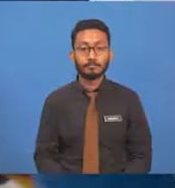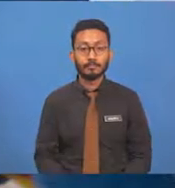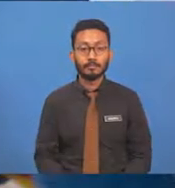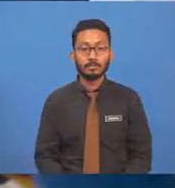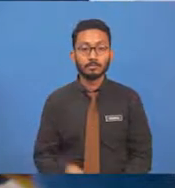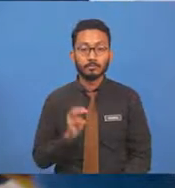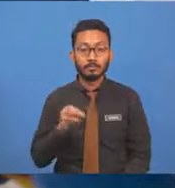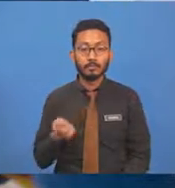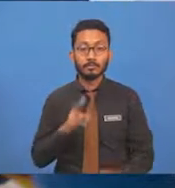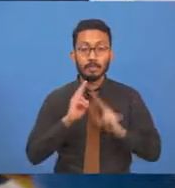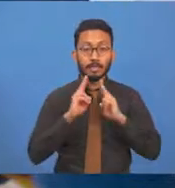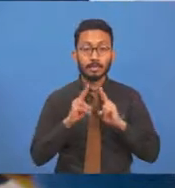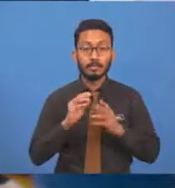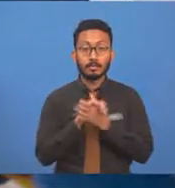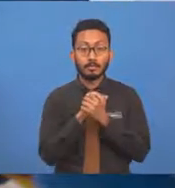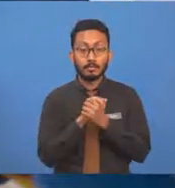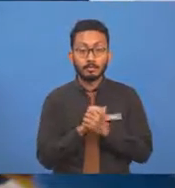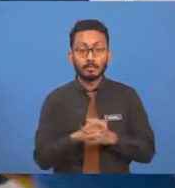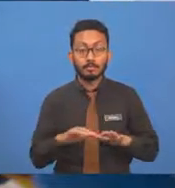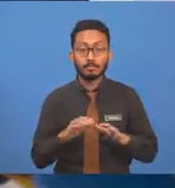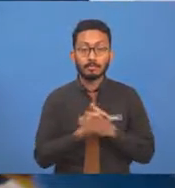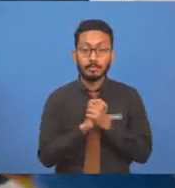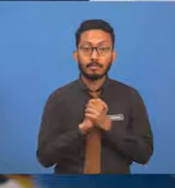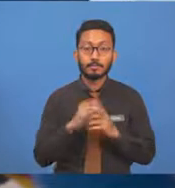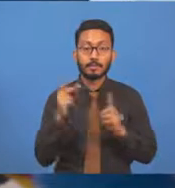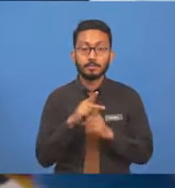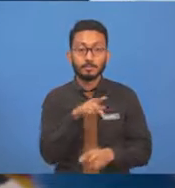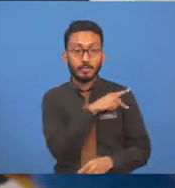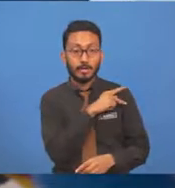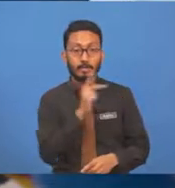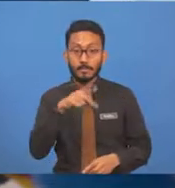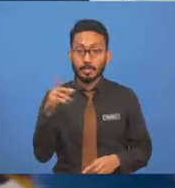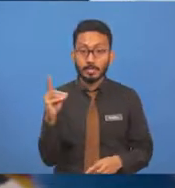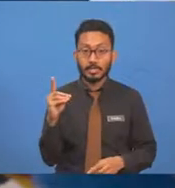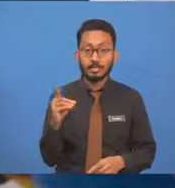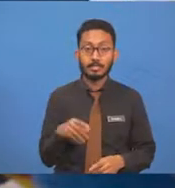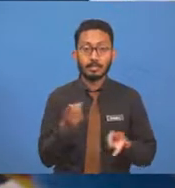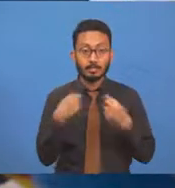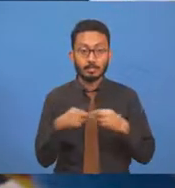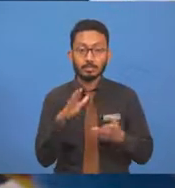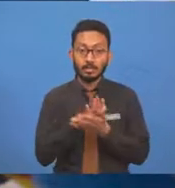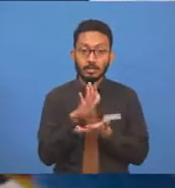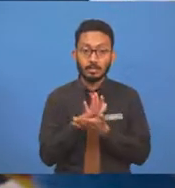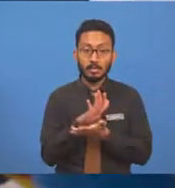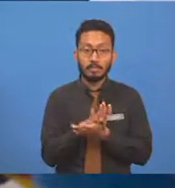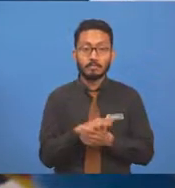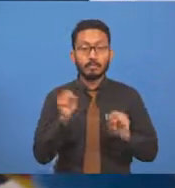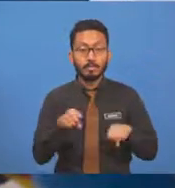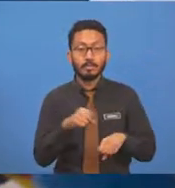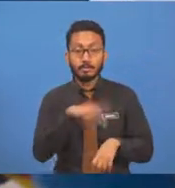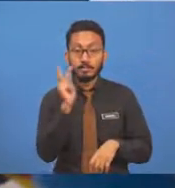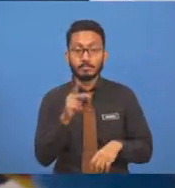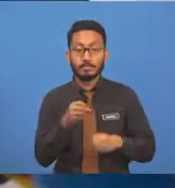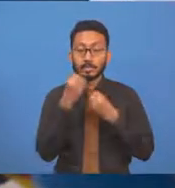murid mengucapkan salam kepada pegawai pendidikan yang hadir ke sekolah. Bolehkah bagi tahu apa mesej yang